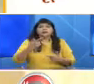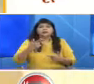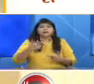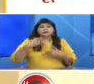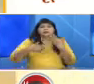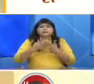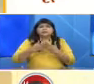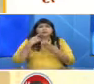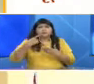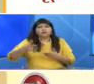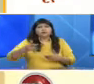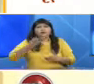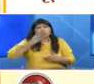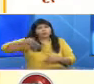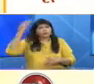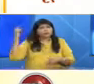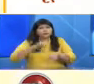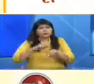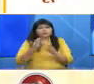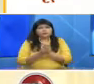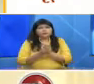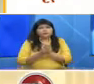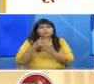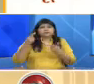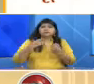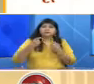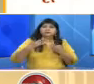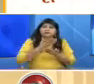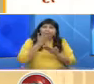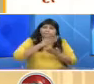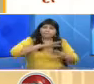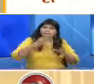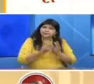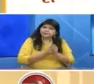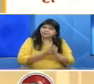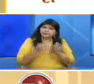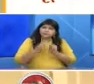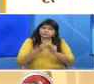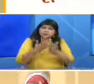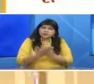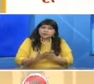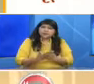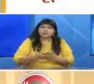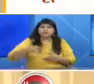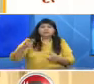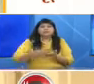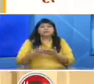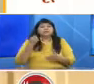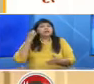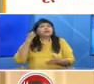है पाषाण खंडेशु मूढ़ै पाषाण खंडेशु रत्न